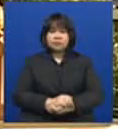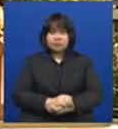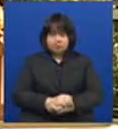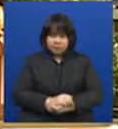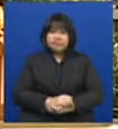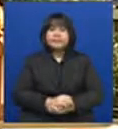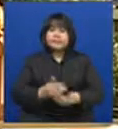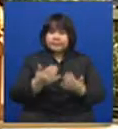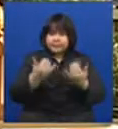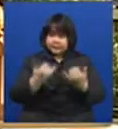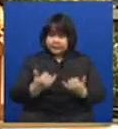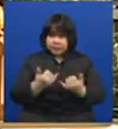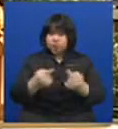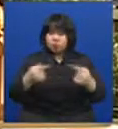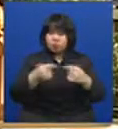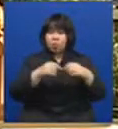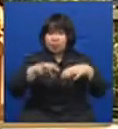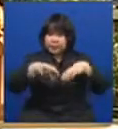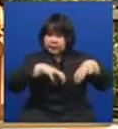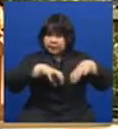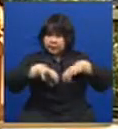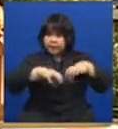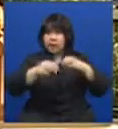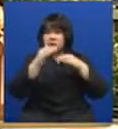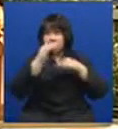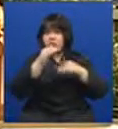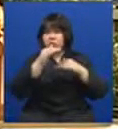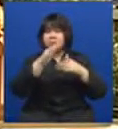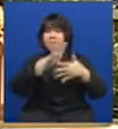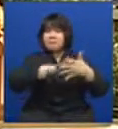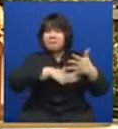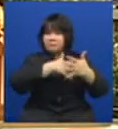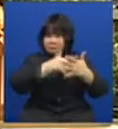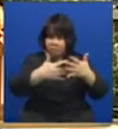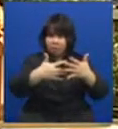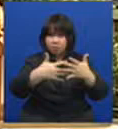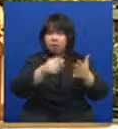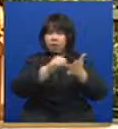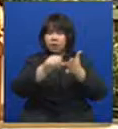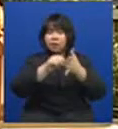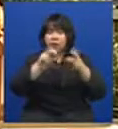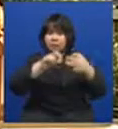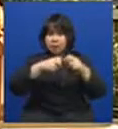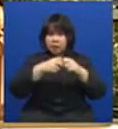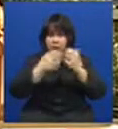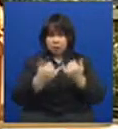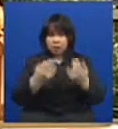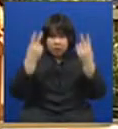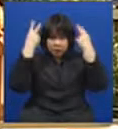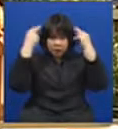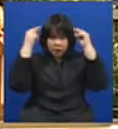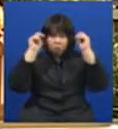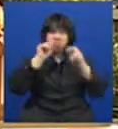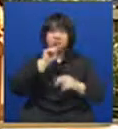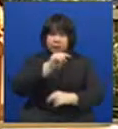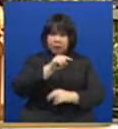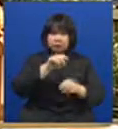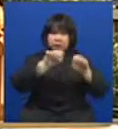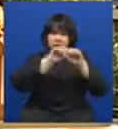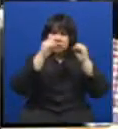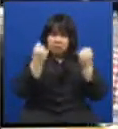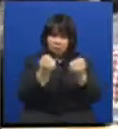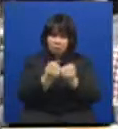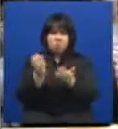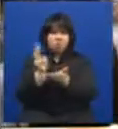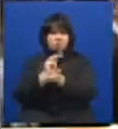วนทางด้านของการบริหารหรือว่าการกำหนดนโยบายการแก้ไขปัญหานะคะนายกรัฐมนตรีสั่งตรวจสอบสมาคมและมูลนิธิที่จะ